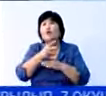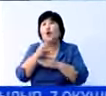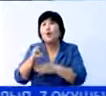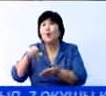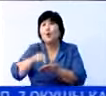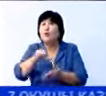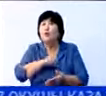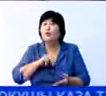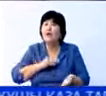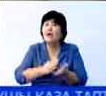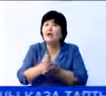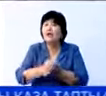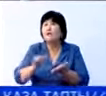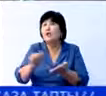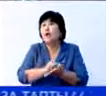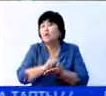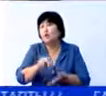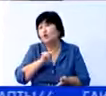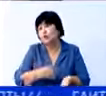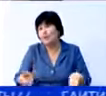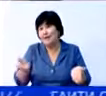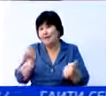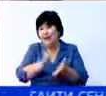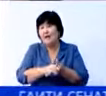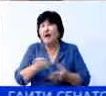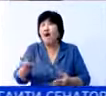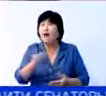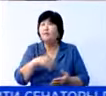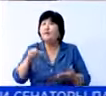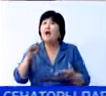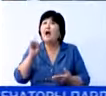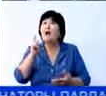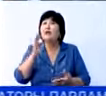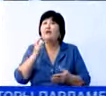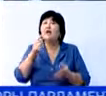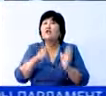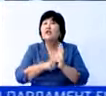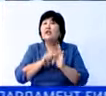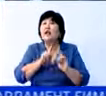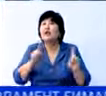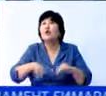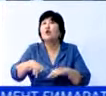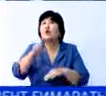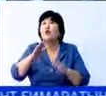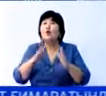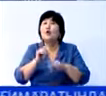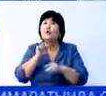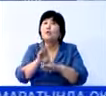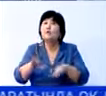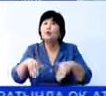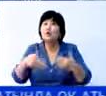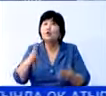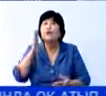қатар өздері қызмет ететін мұрағаттың жұмысымен таныстырады. Ал біздің архивтің 7 қыры тақырыбында көрерменге үй тапсырмасын